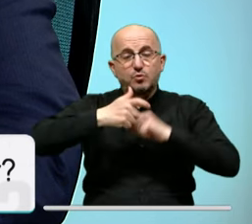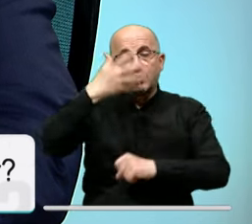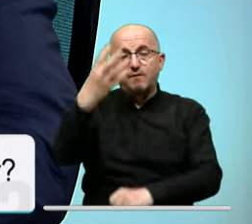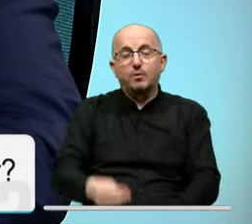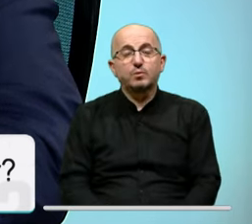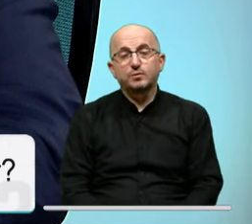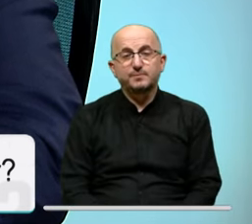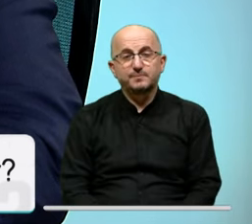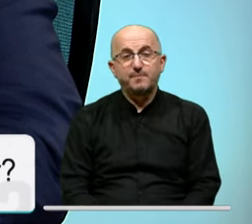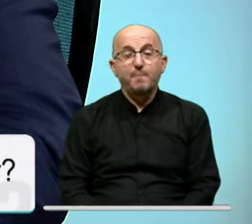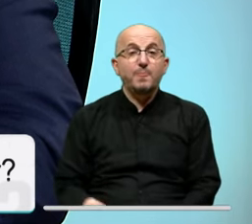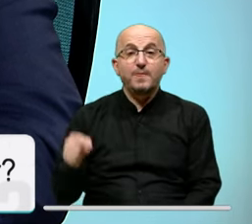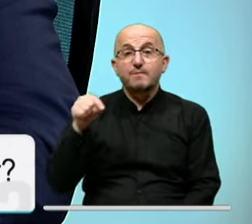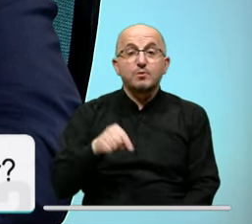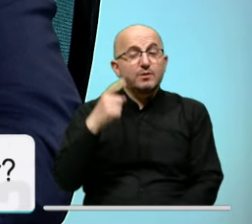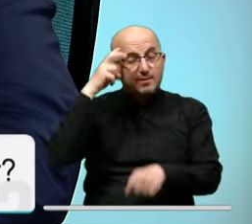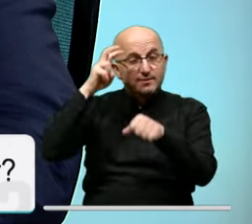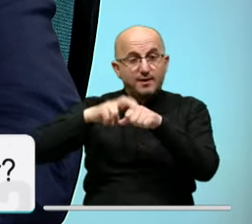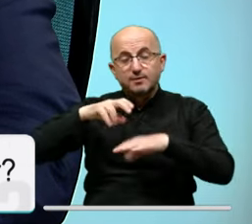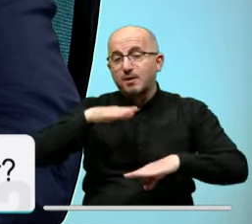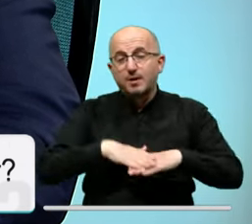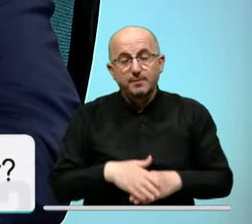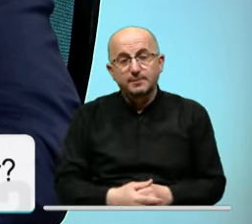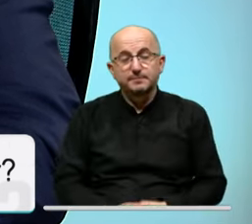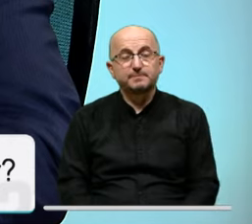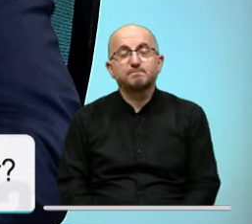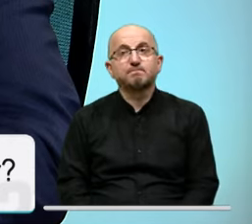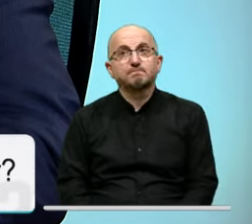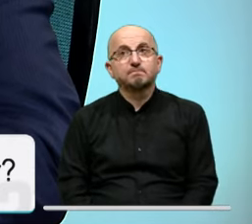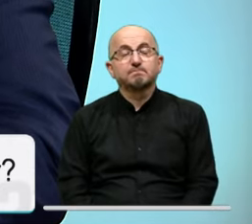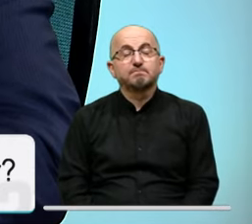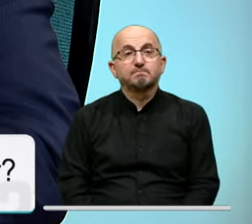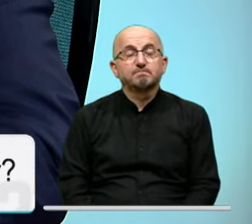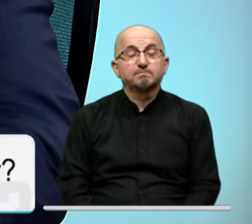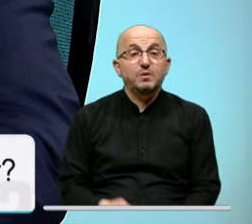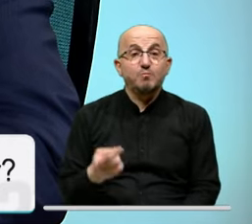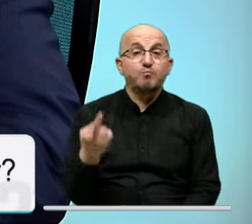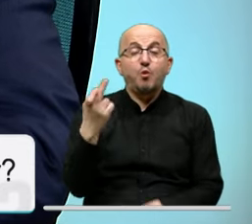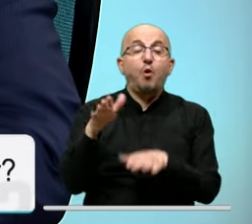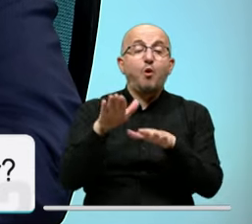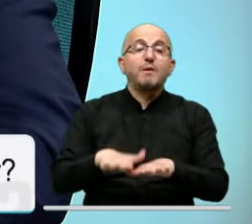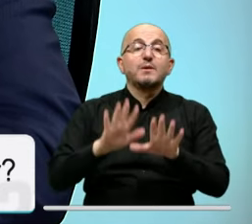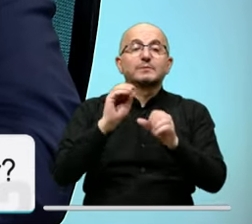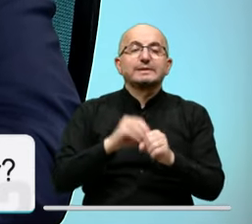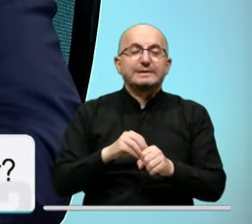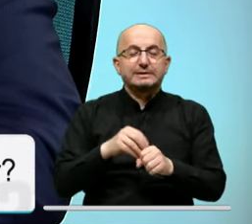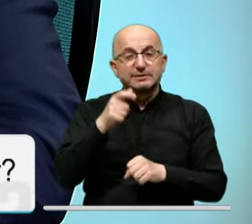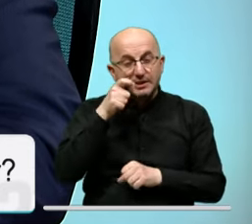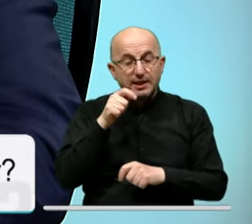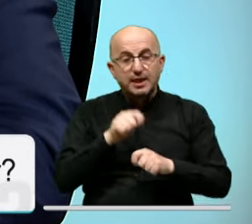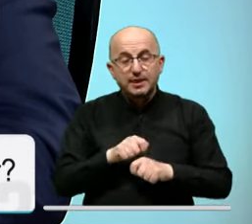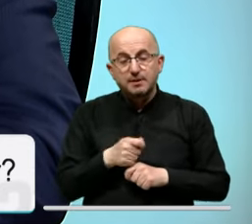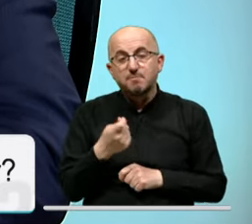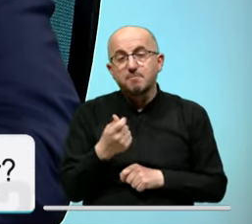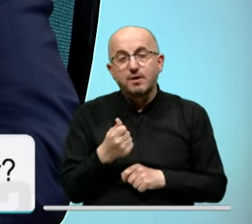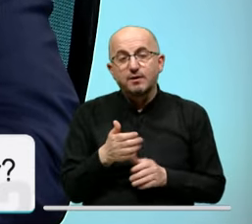olur burada bir hatırlatmada bulunalım Hani bir boşluk kalmasın diye ben buna çok dikkat ederim